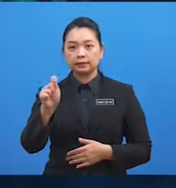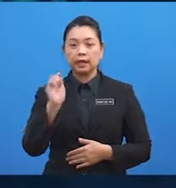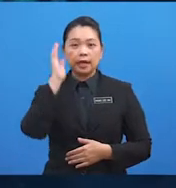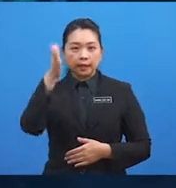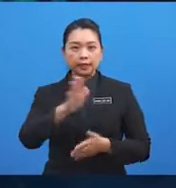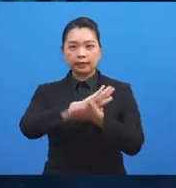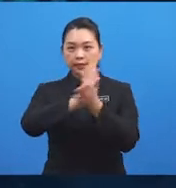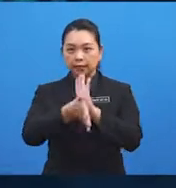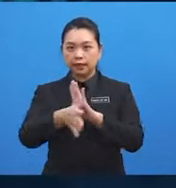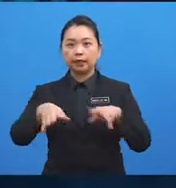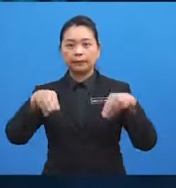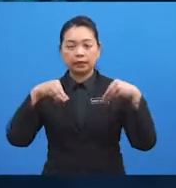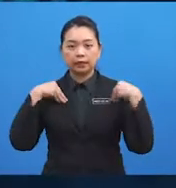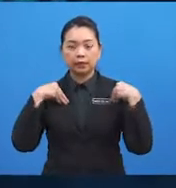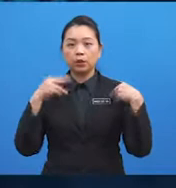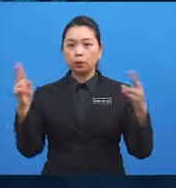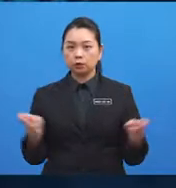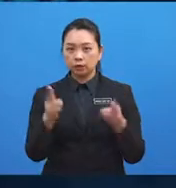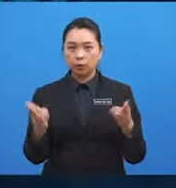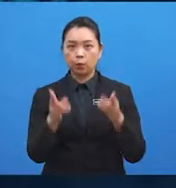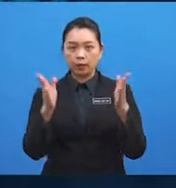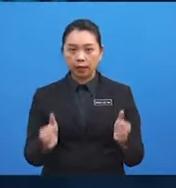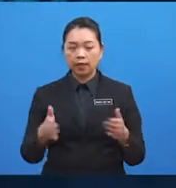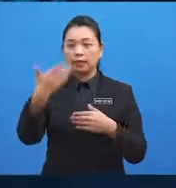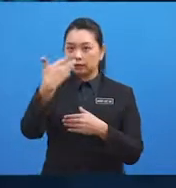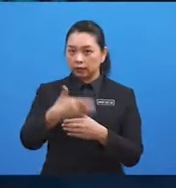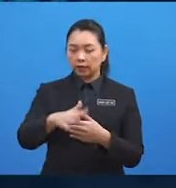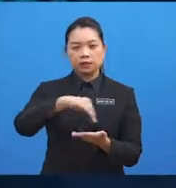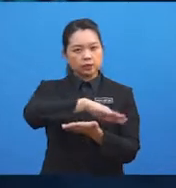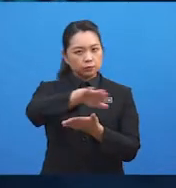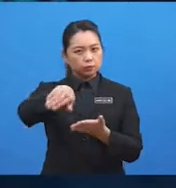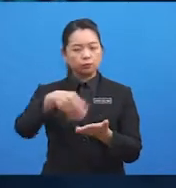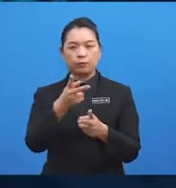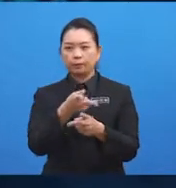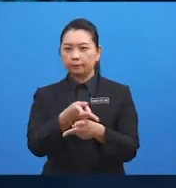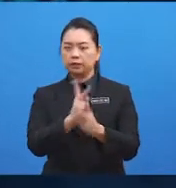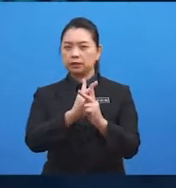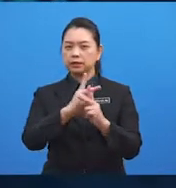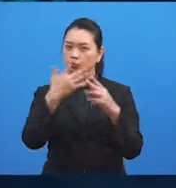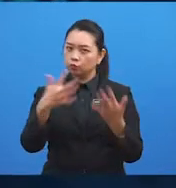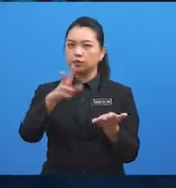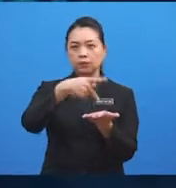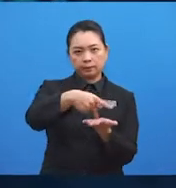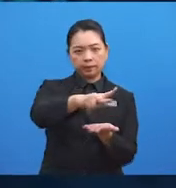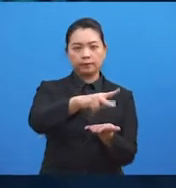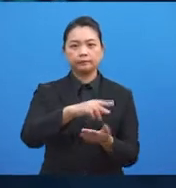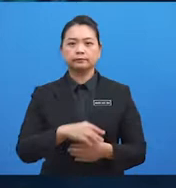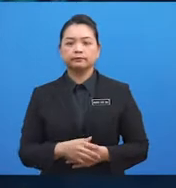akan menjadi milik usahawan selepas semua pinjaman